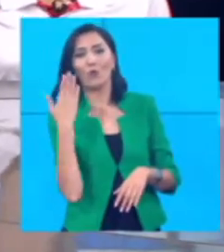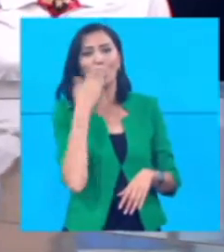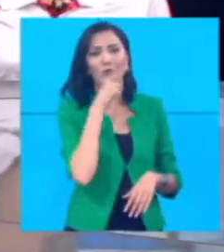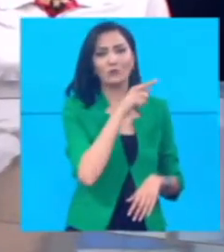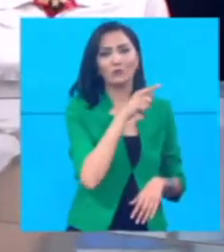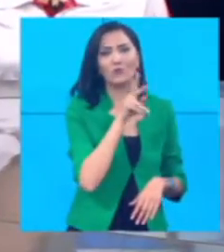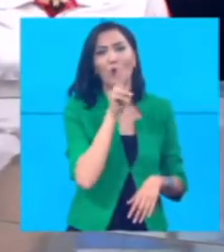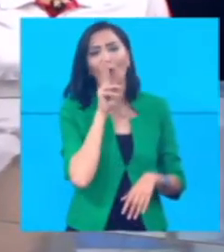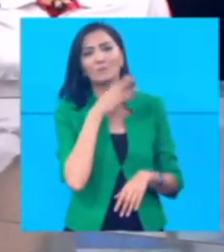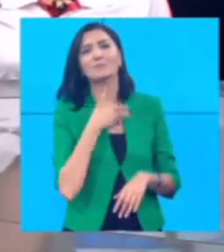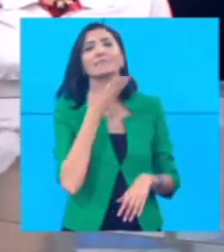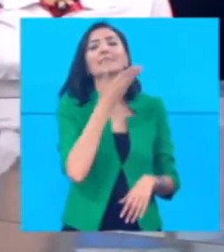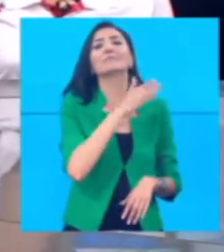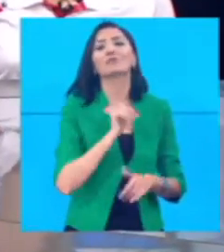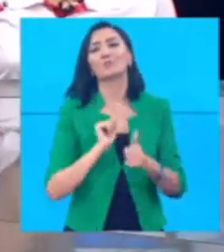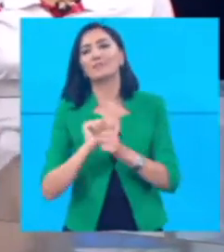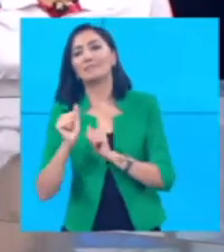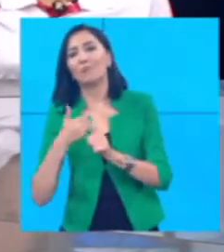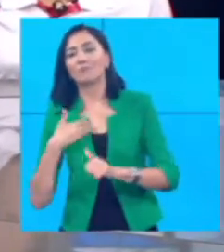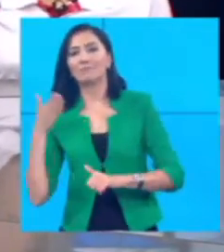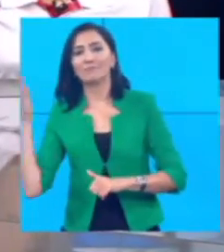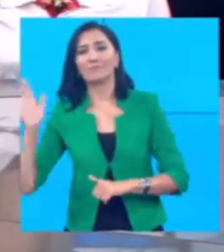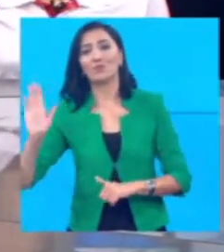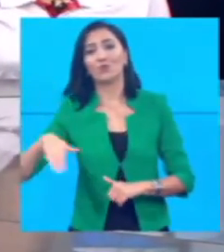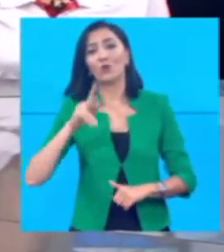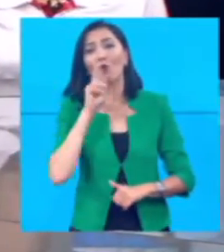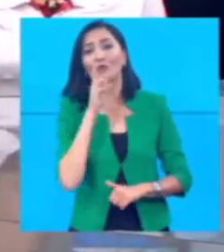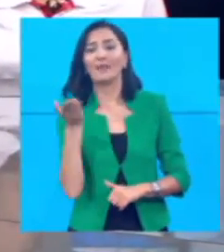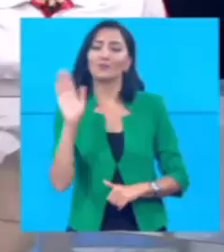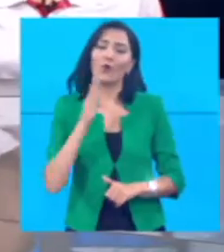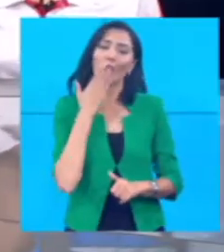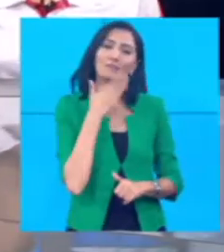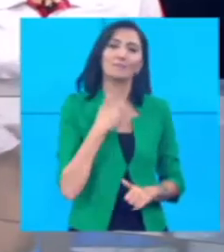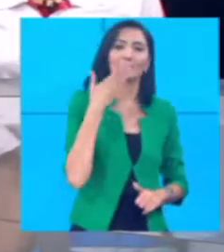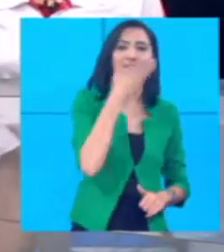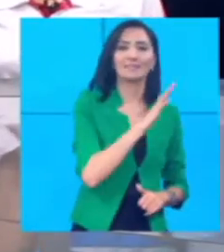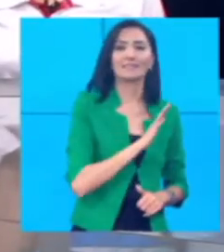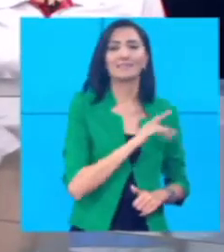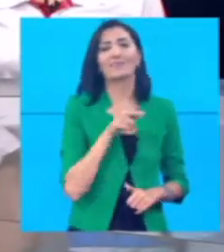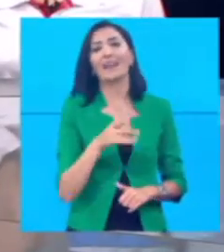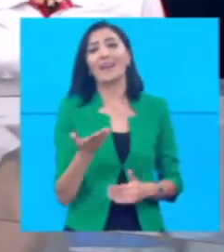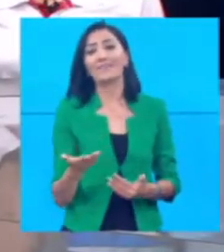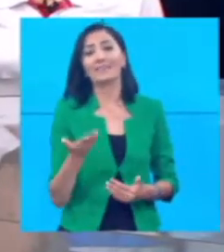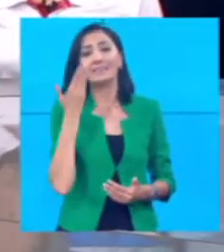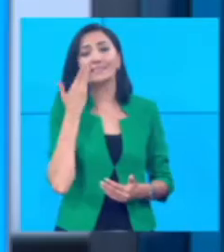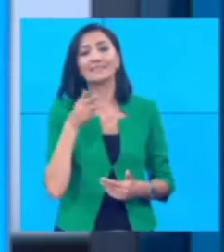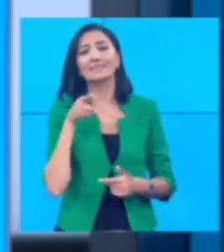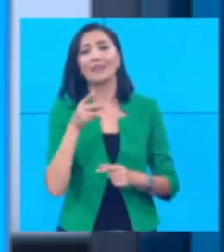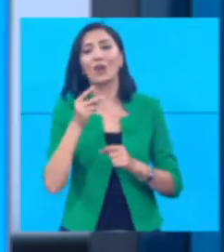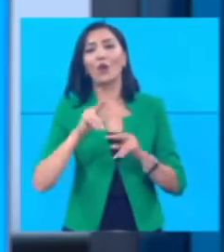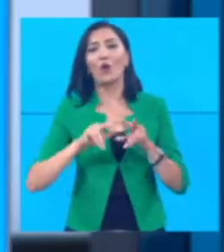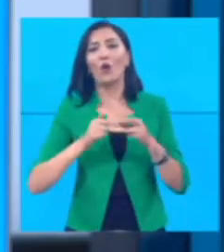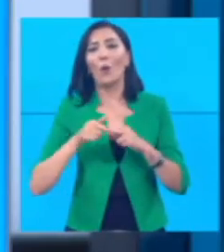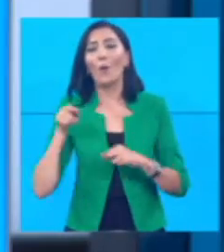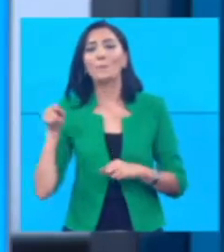okul. Öğlene kadar gitmiyordum. Spora gidiyordum. Sonra öğleden sonra okula gidiyordum. Evet sevgili seyirciler, Ömer